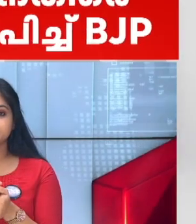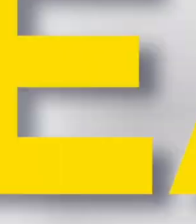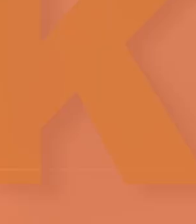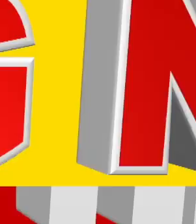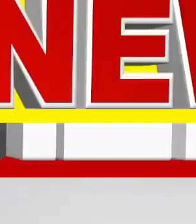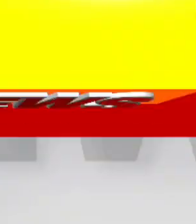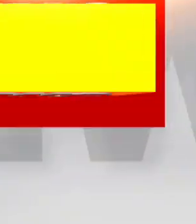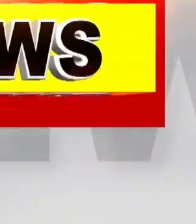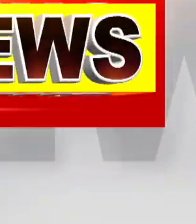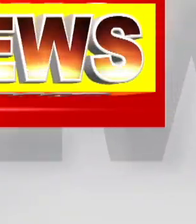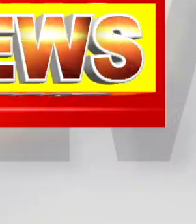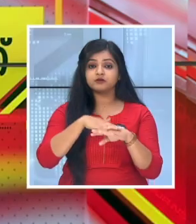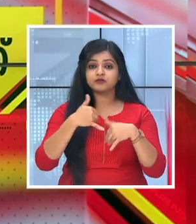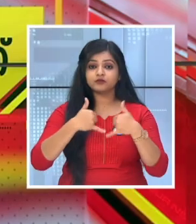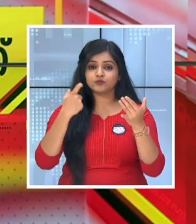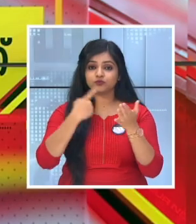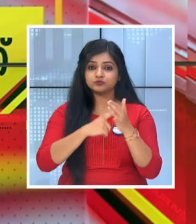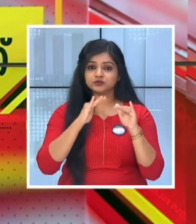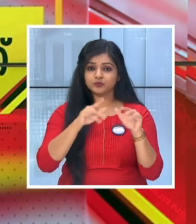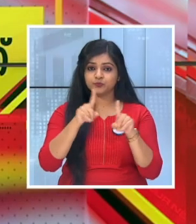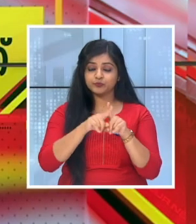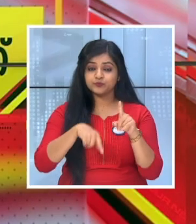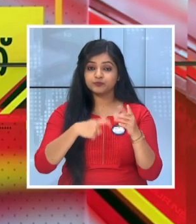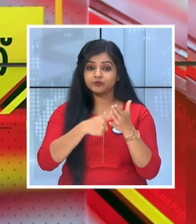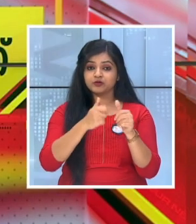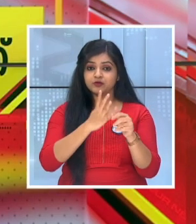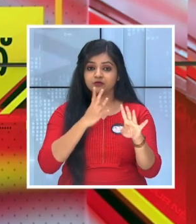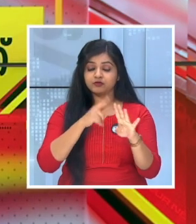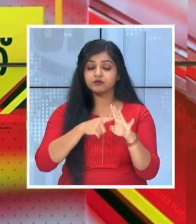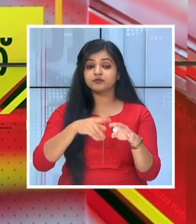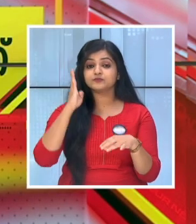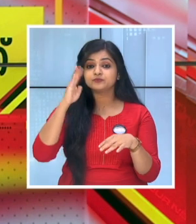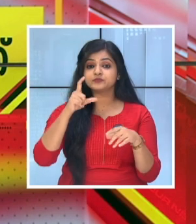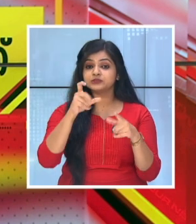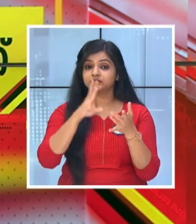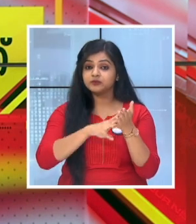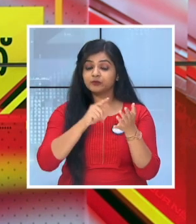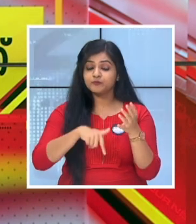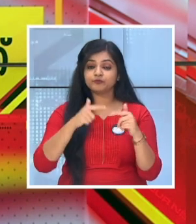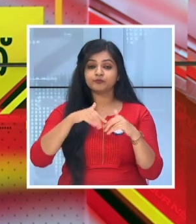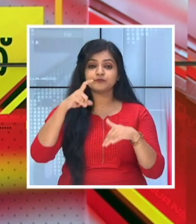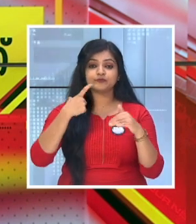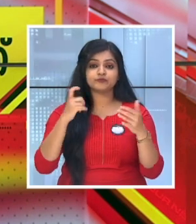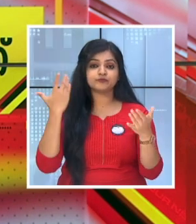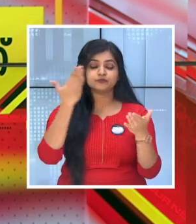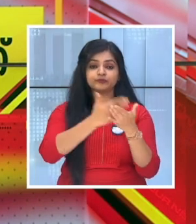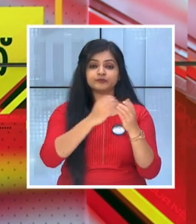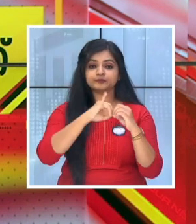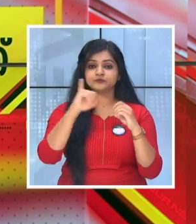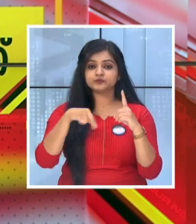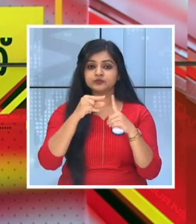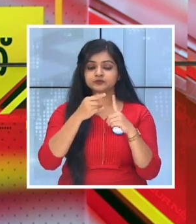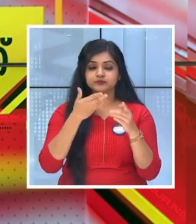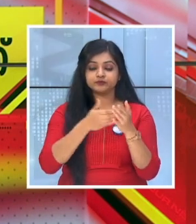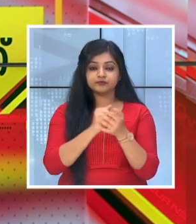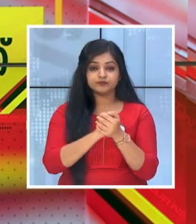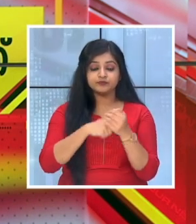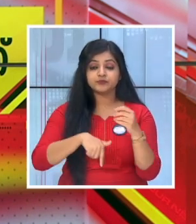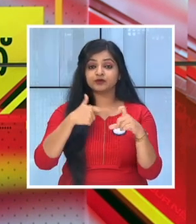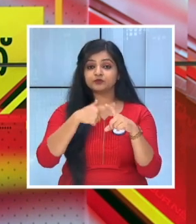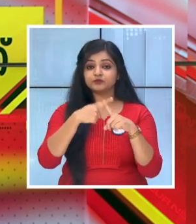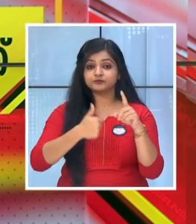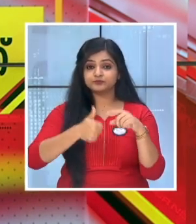നടന്ന ഭരണഘടനാ സംരക്ഷണ റാലിയിലെ മുഖ്യമന്ത്രിയുടെ പ്രസംഗത്തിനെതിരെയാണ് കേന്ദ്ര തെരഞ്ഞെടുപ്പ് കമ്മീഷനെ ബി.ജെ.പി. സമീപിച്ചിരിക്കുന്നത്. സംസ്ഥാന